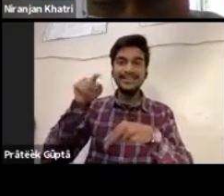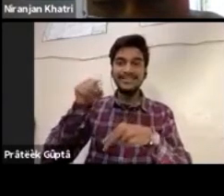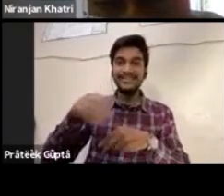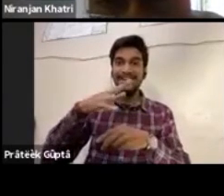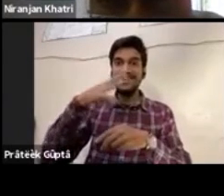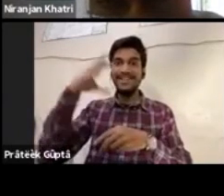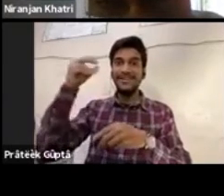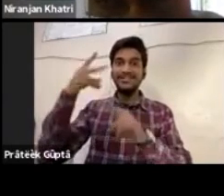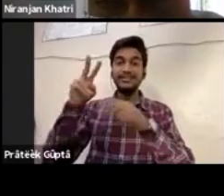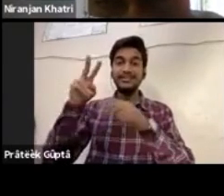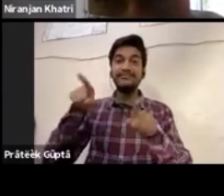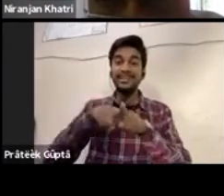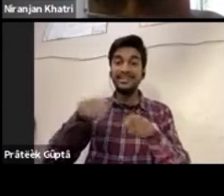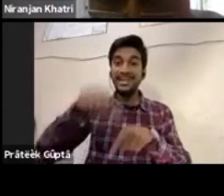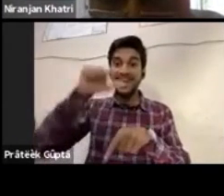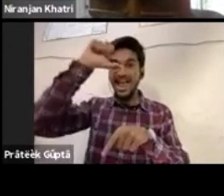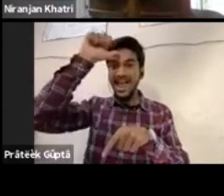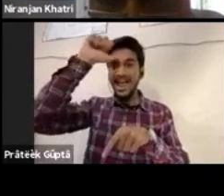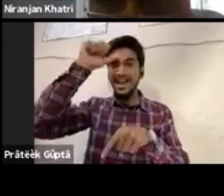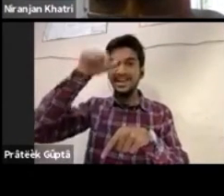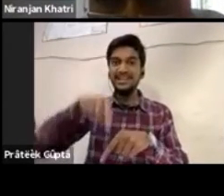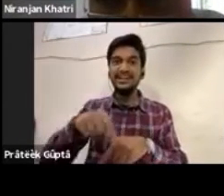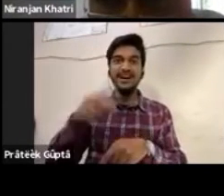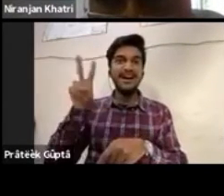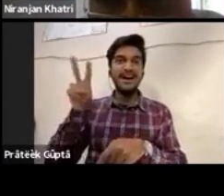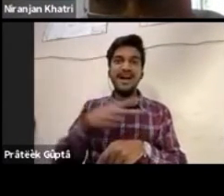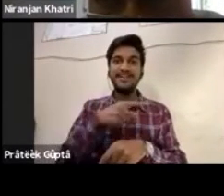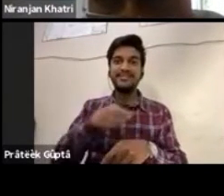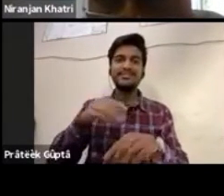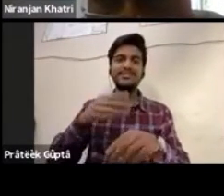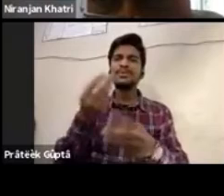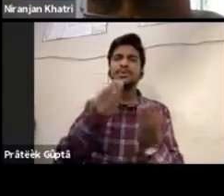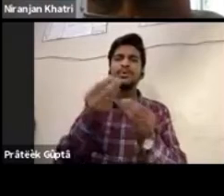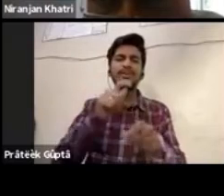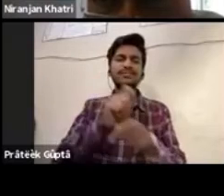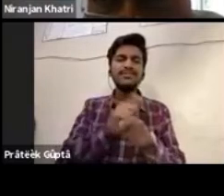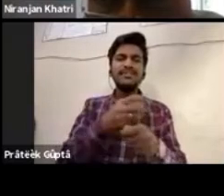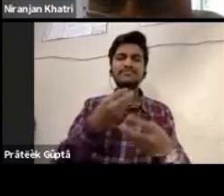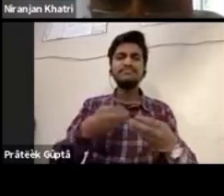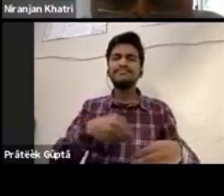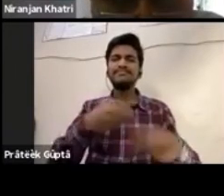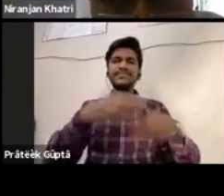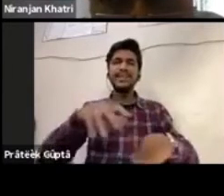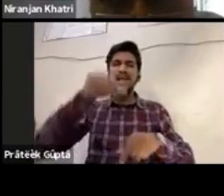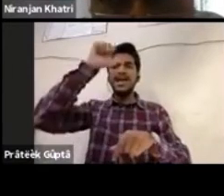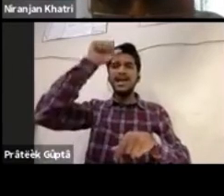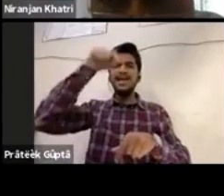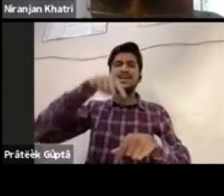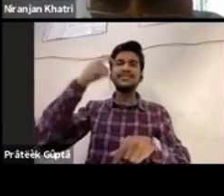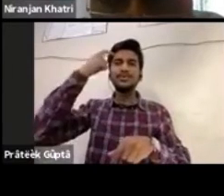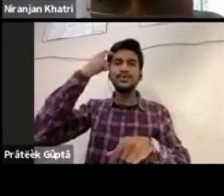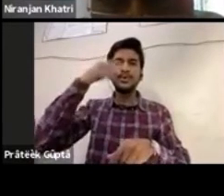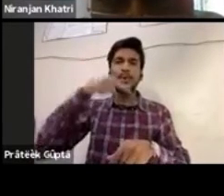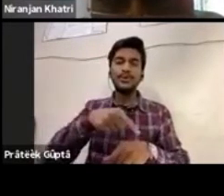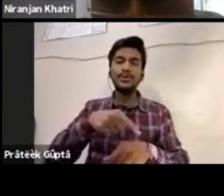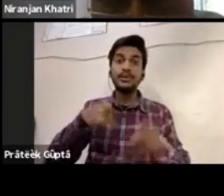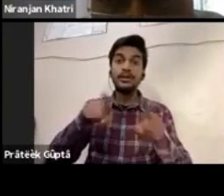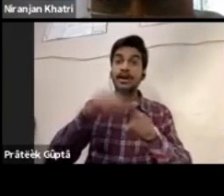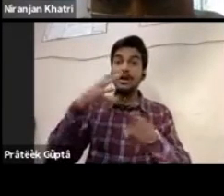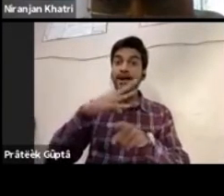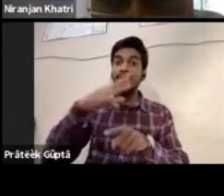अकाउंटेबिलिटी फ्रेमवर्क उसको पता है यहाँ पे थोड़ा बड़ा दे के कुछ करके निकल जाओगे. भाई क्यों? अगर बाहर